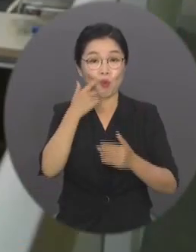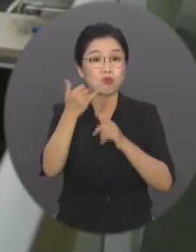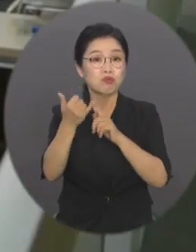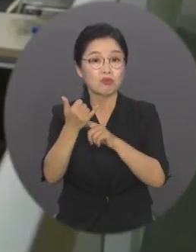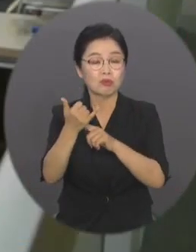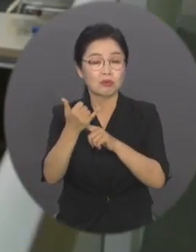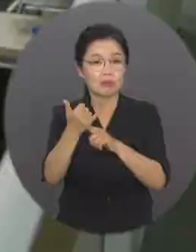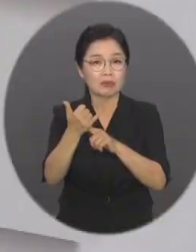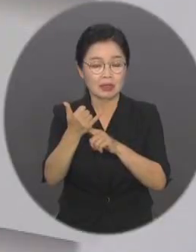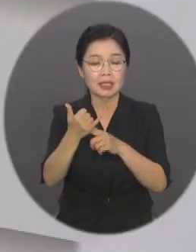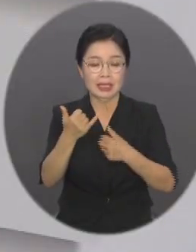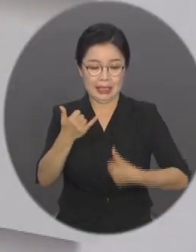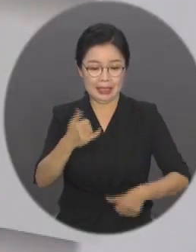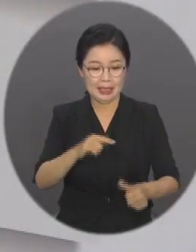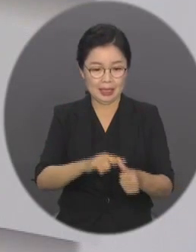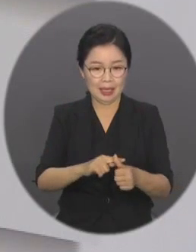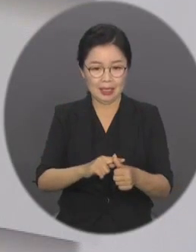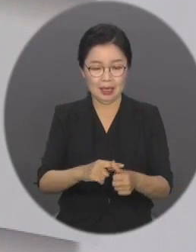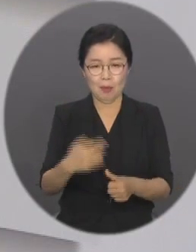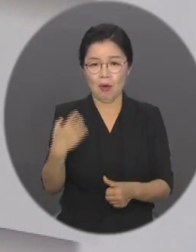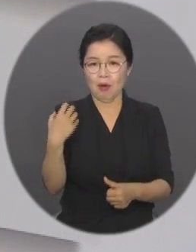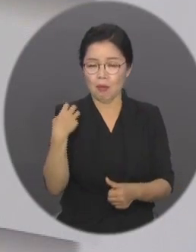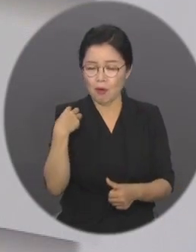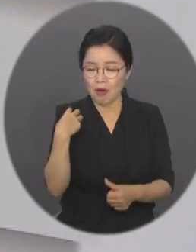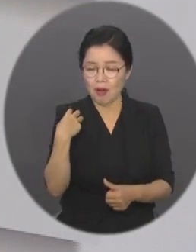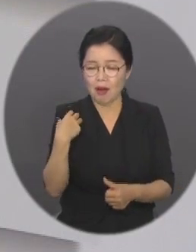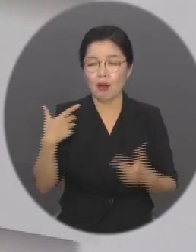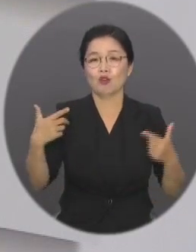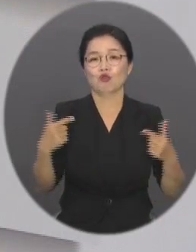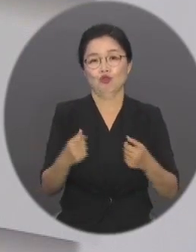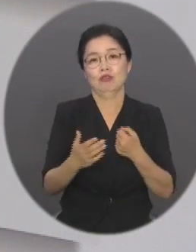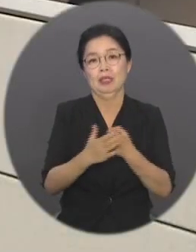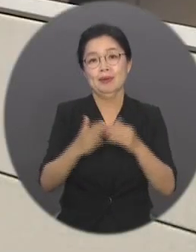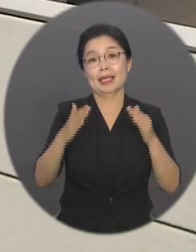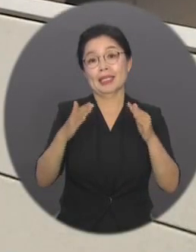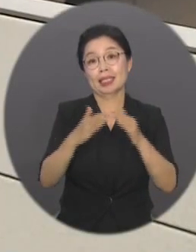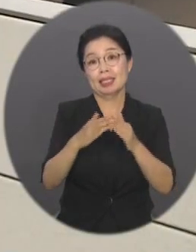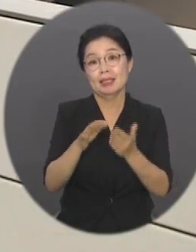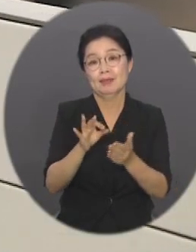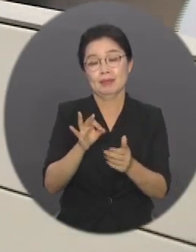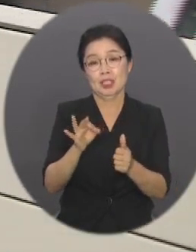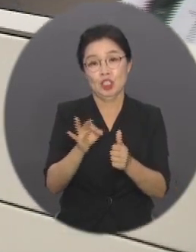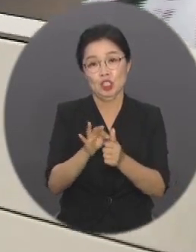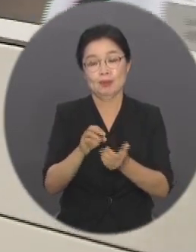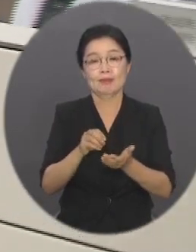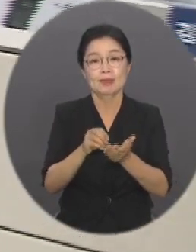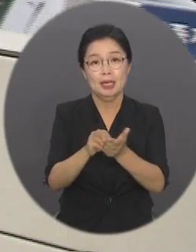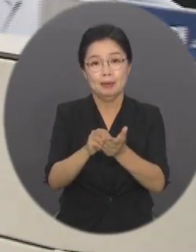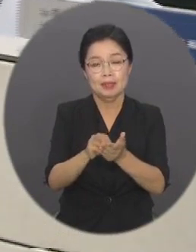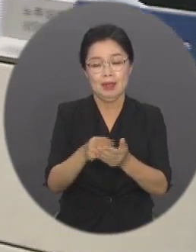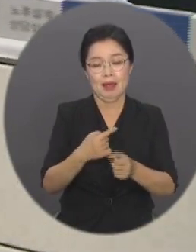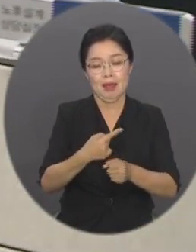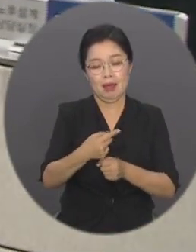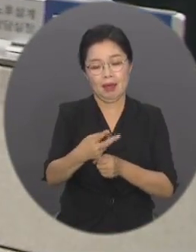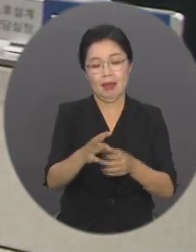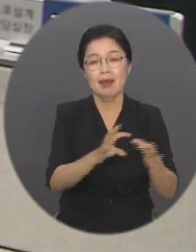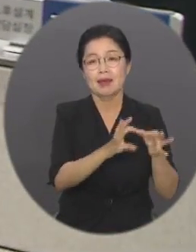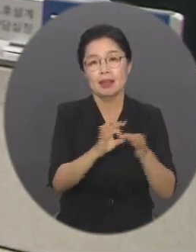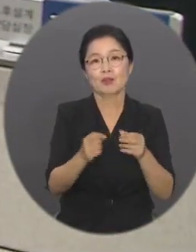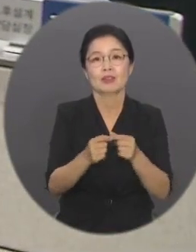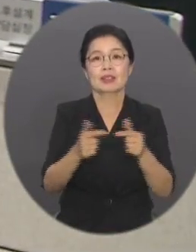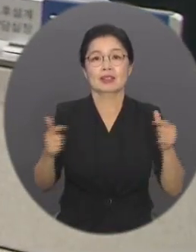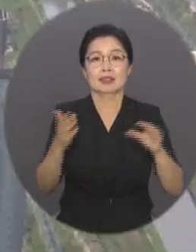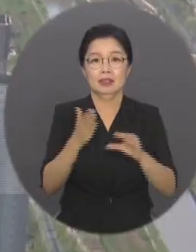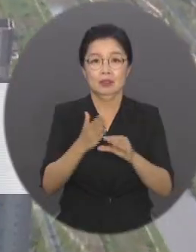봉양 의무에서 상대적으로 자유로워질 수 있어 주택연금 가입자는 매년 꾸준히 증가하고 있습니다.